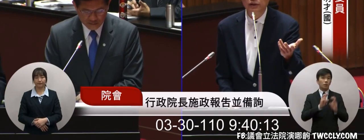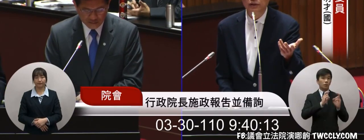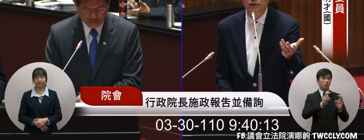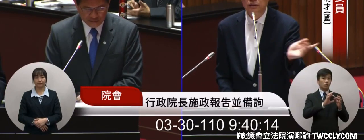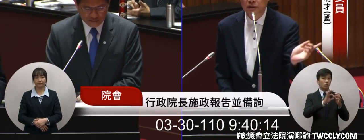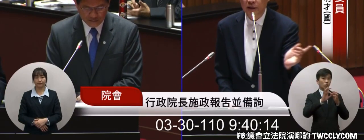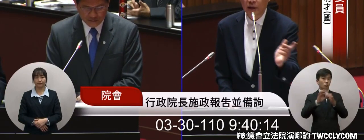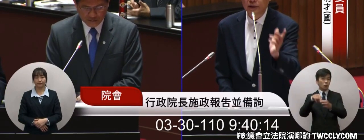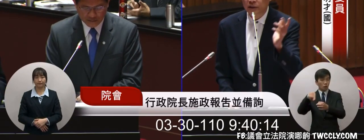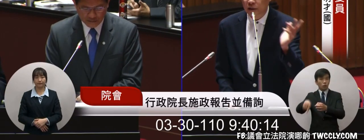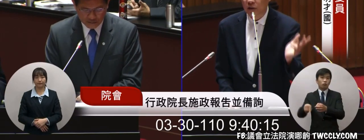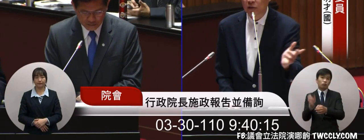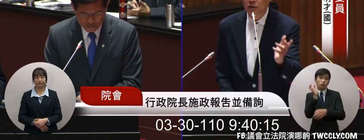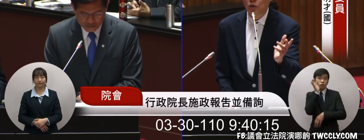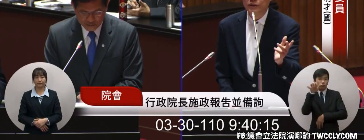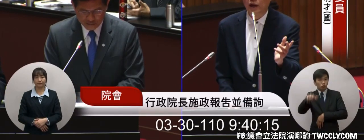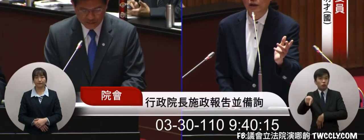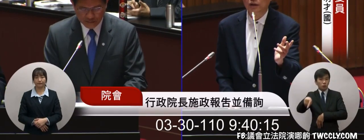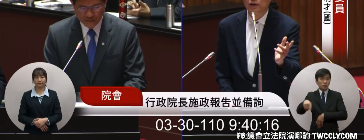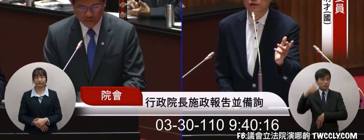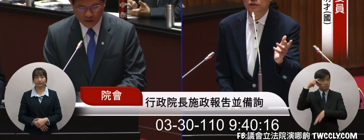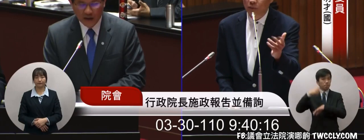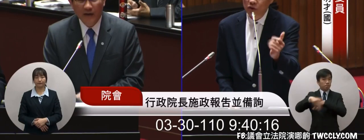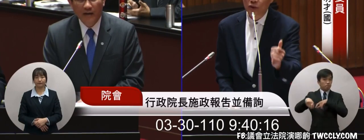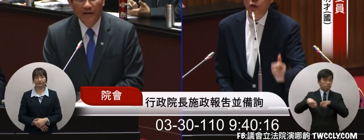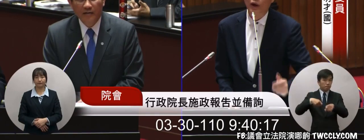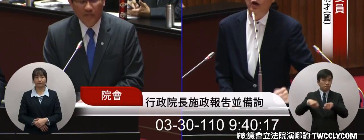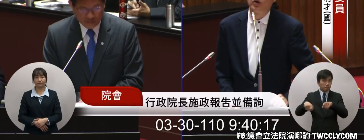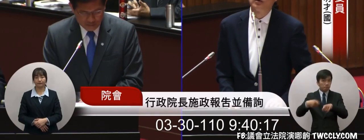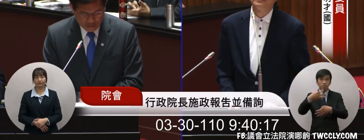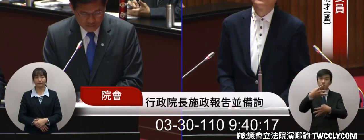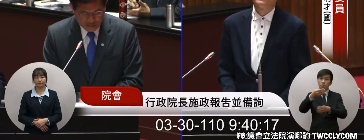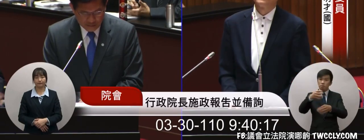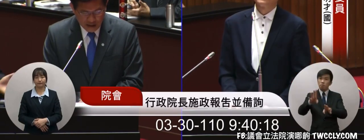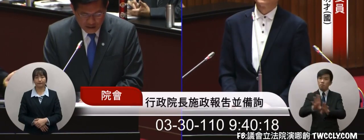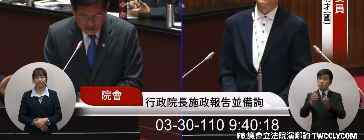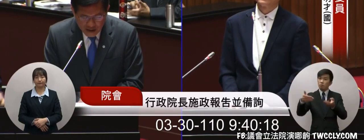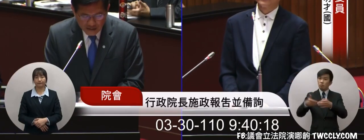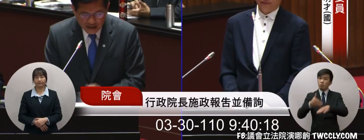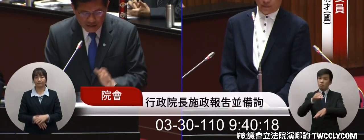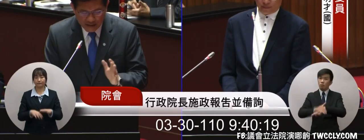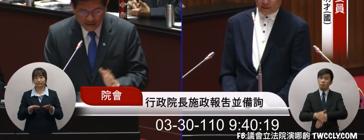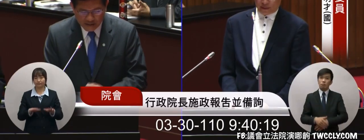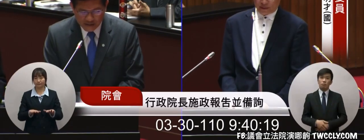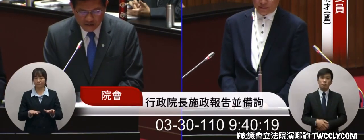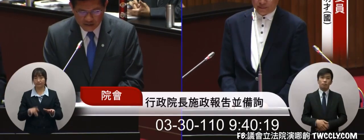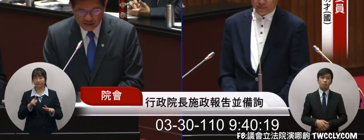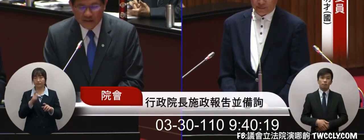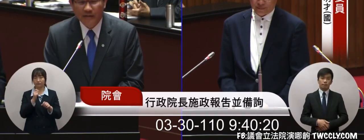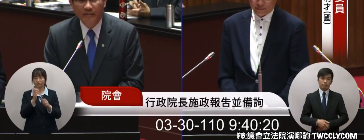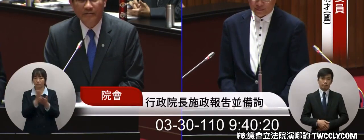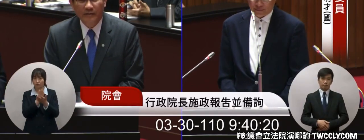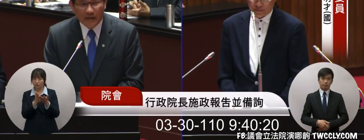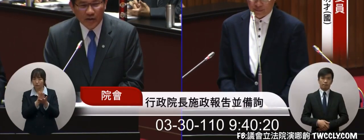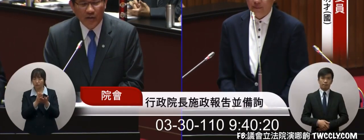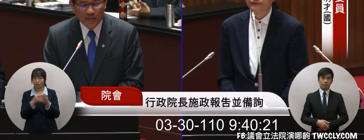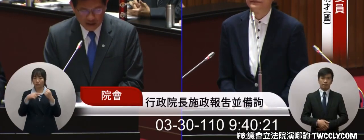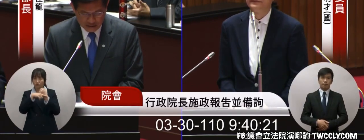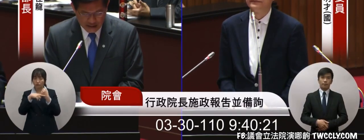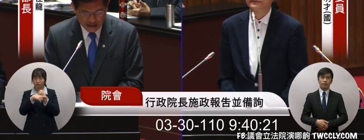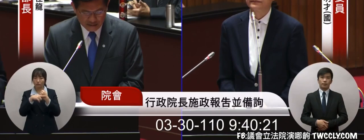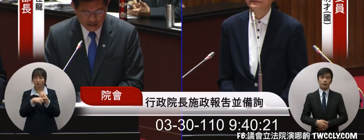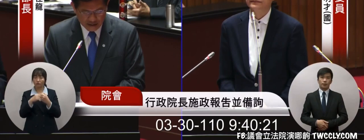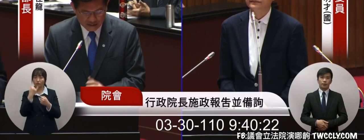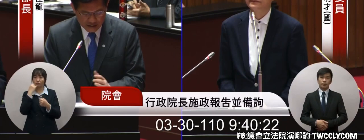坑實定的這樣的一個構想什麼時候可以完工現在是在進行可行性研究